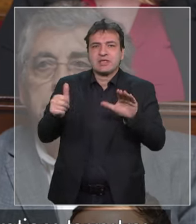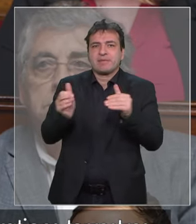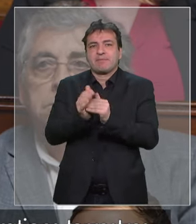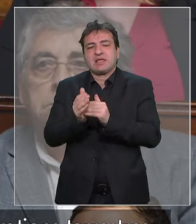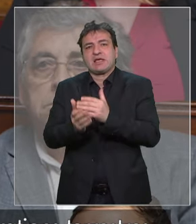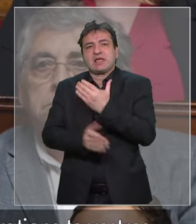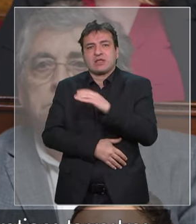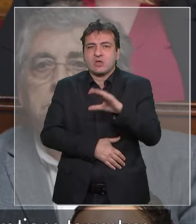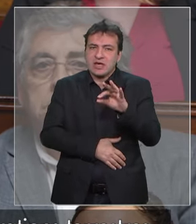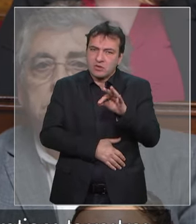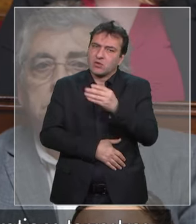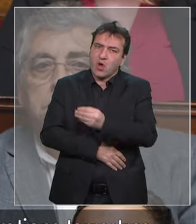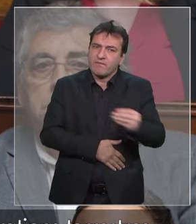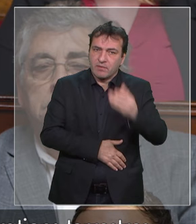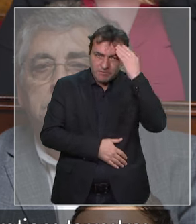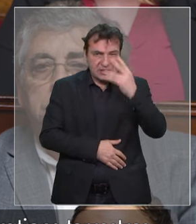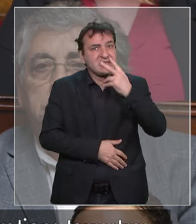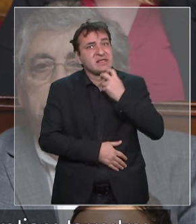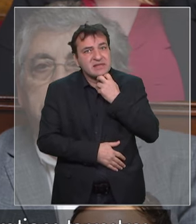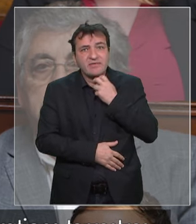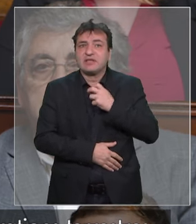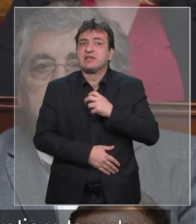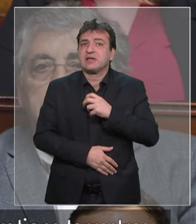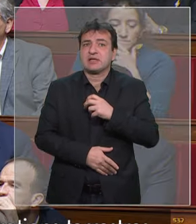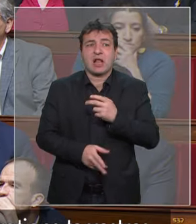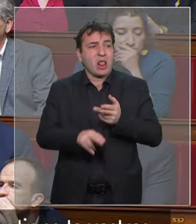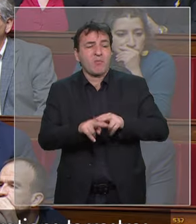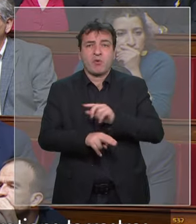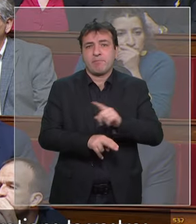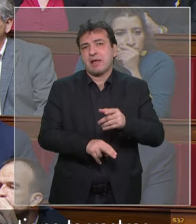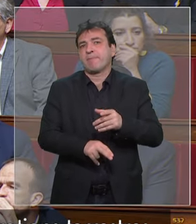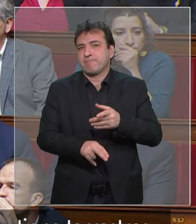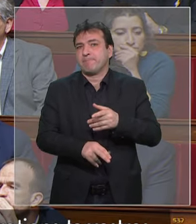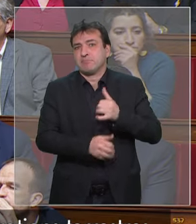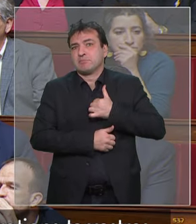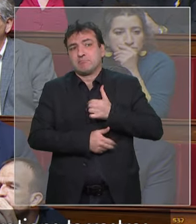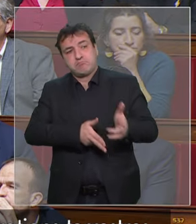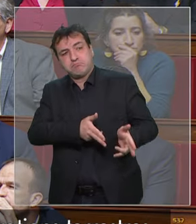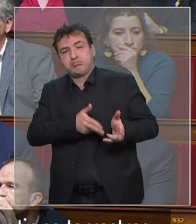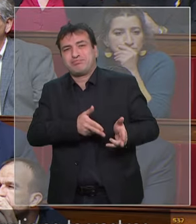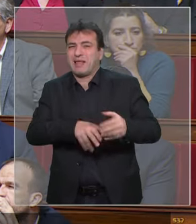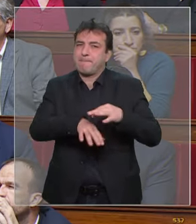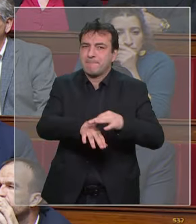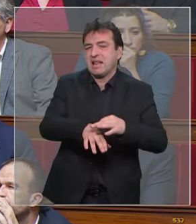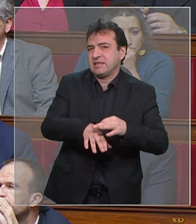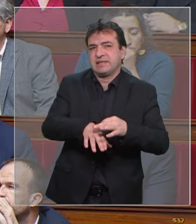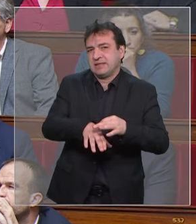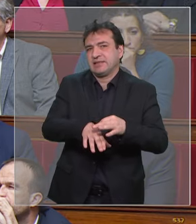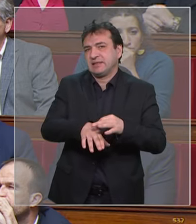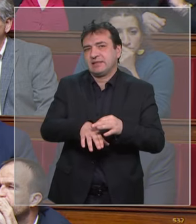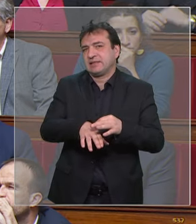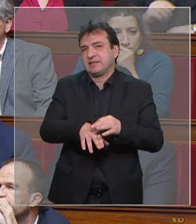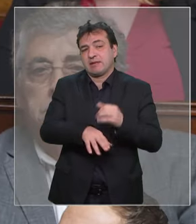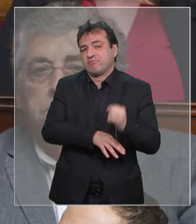enfants. Si les civils ne meurent pas assassinés par l'armée israélienne, c'est la maladie qui les tuera. 40 000 personnes souffrent désormais